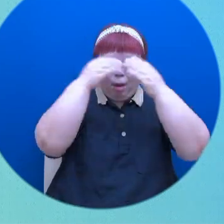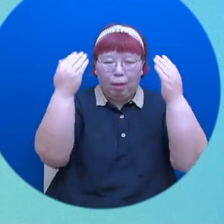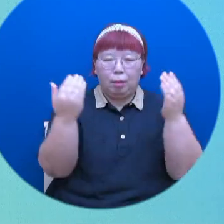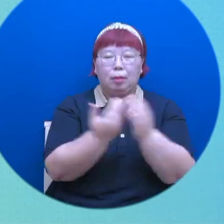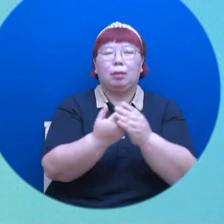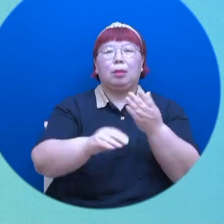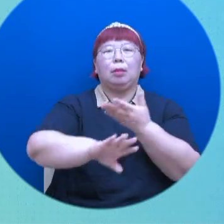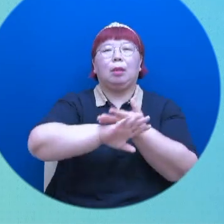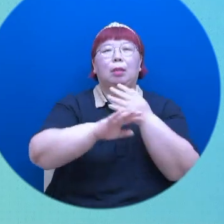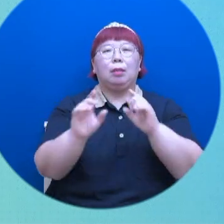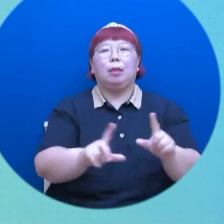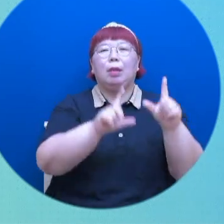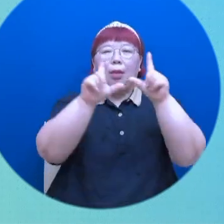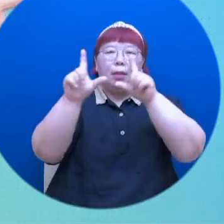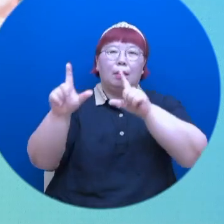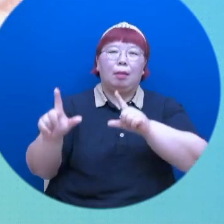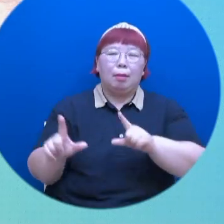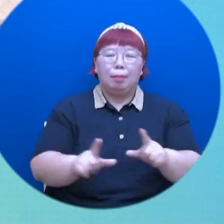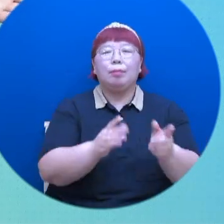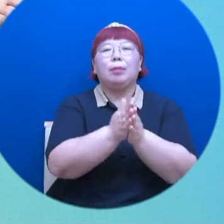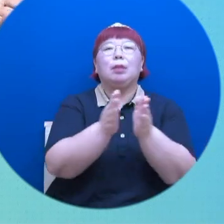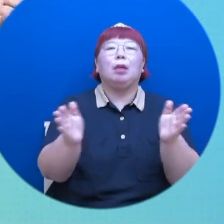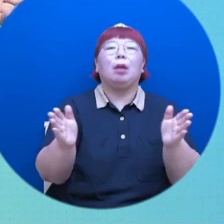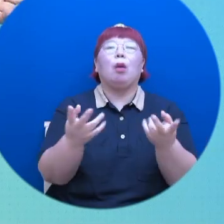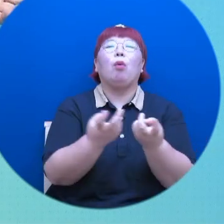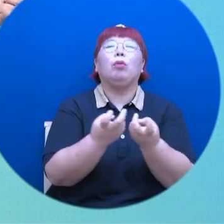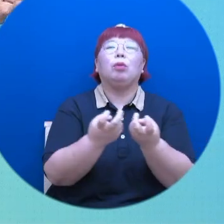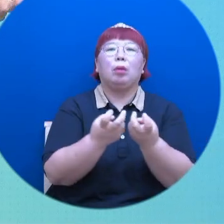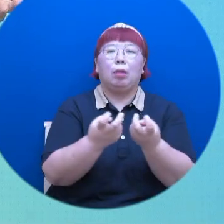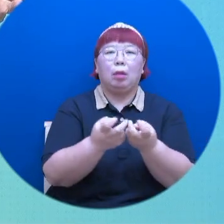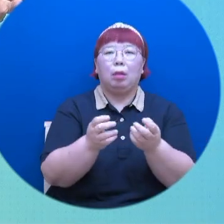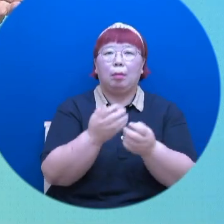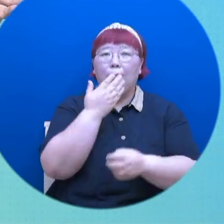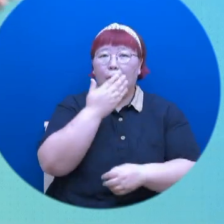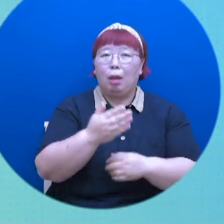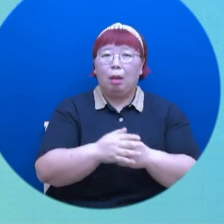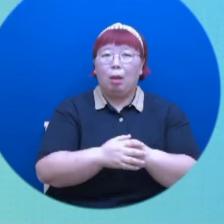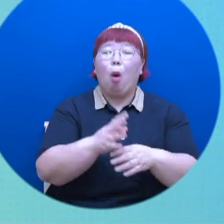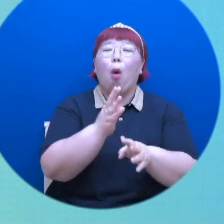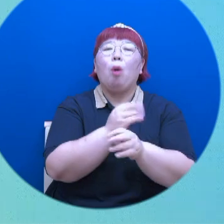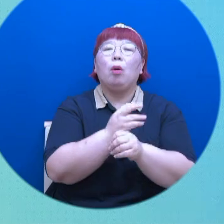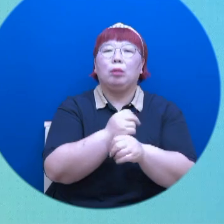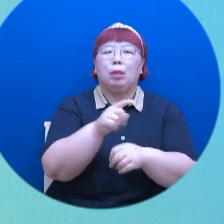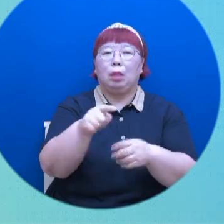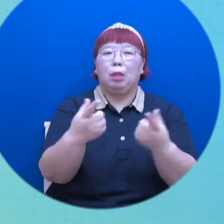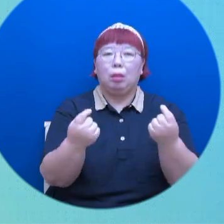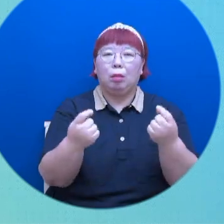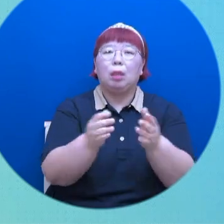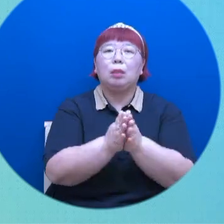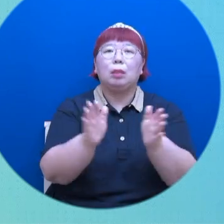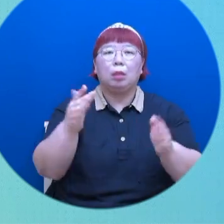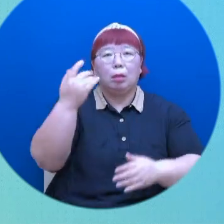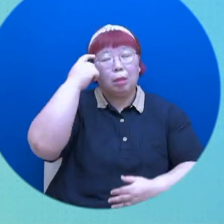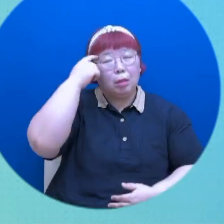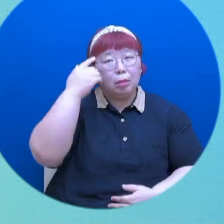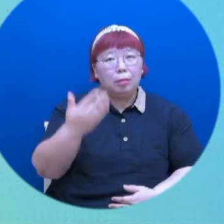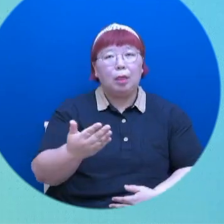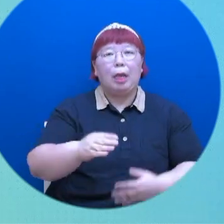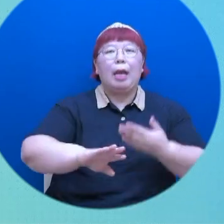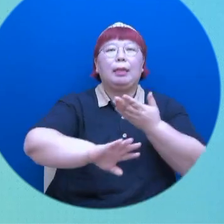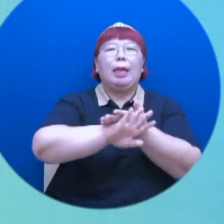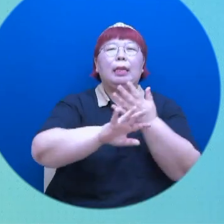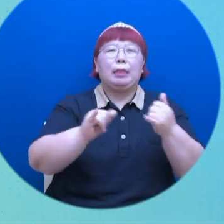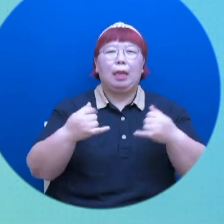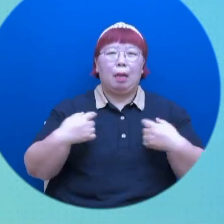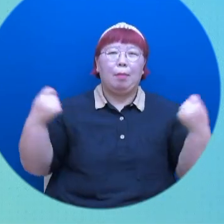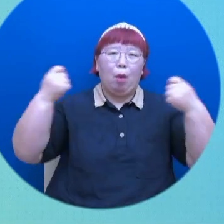살아요. 어떻게 가능했습니까? 언제 이런 일이 일어났어요? 타인의 갑옷이